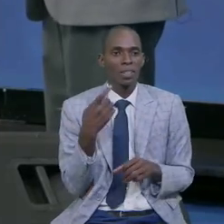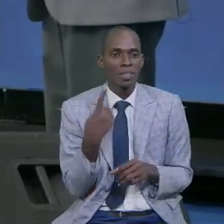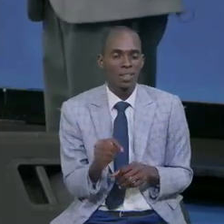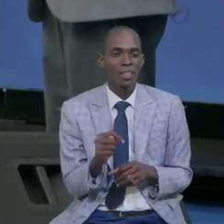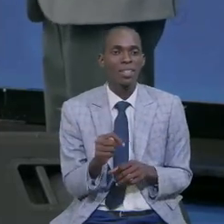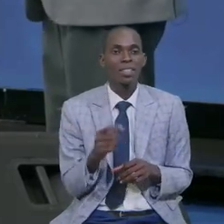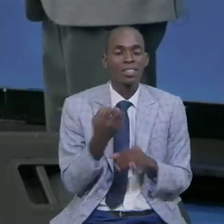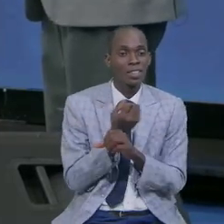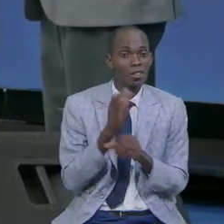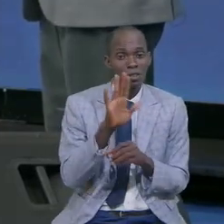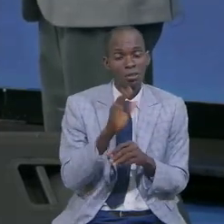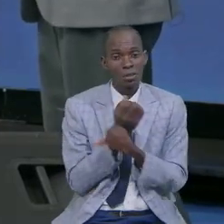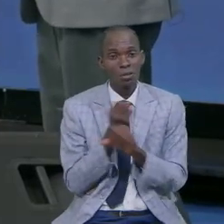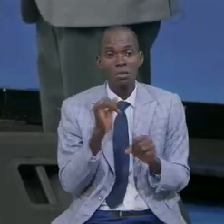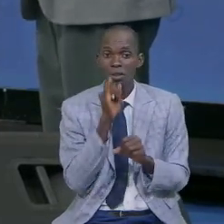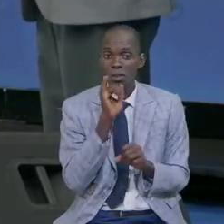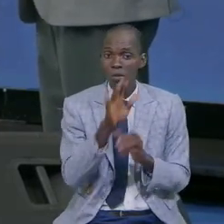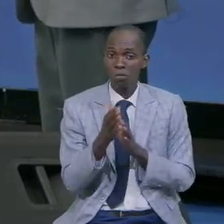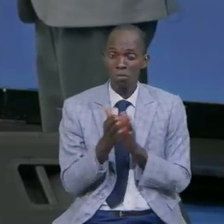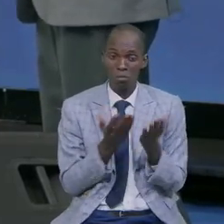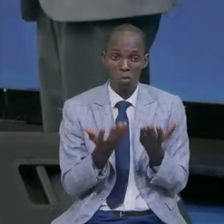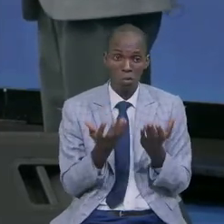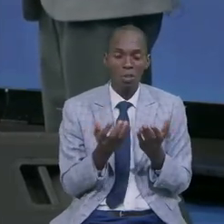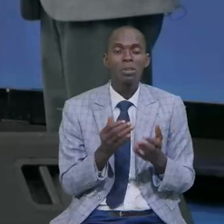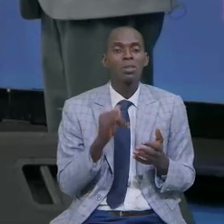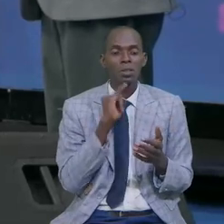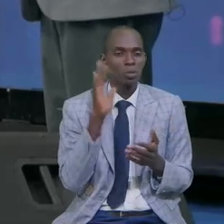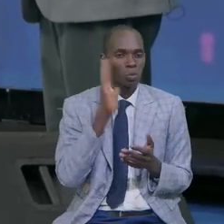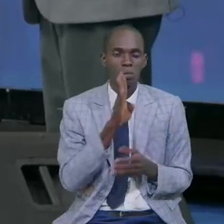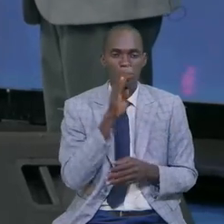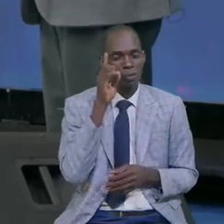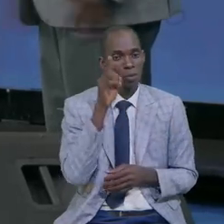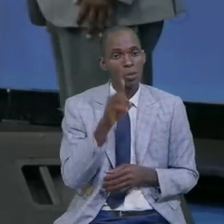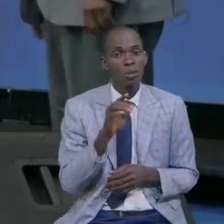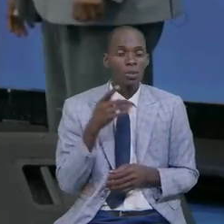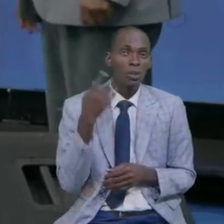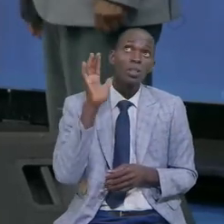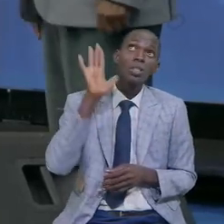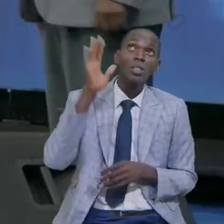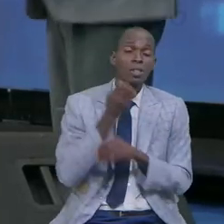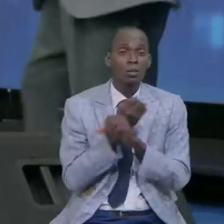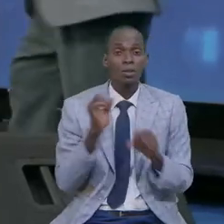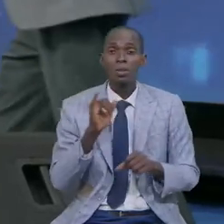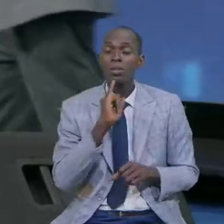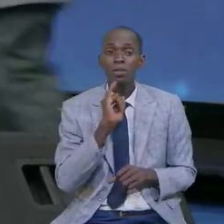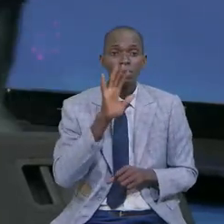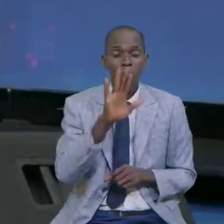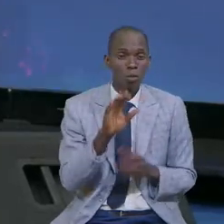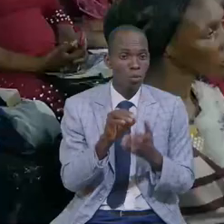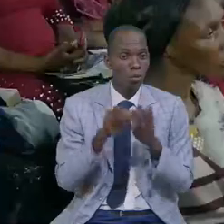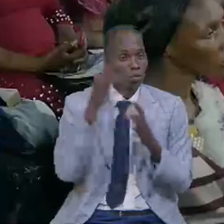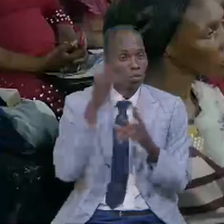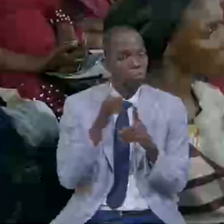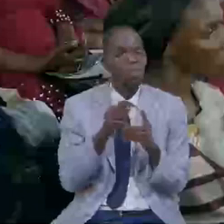Si le salut est ton désir et doit l'être, si le salut est ton fardeau et il doit l'être, si le